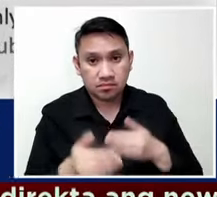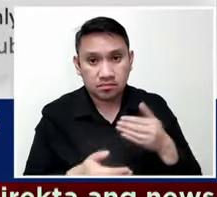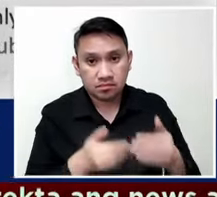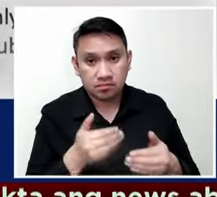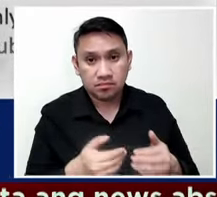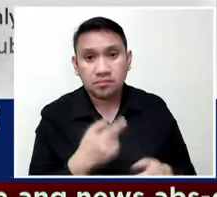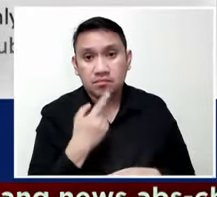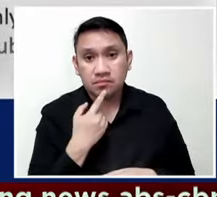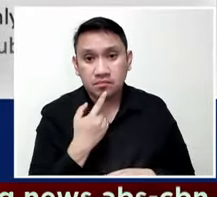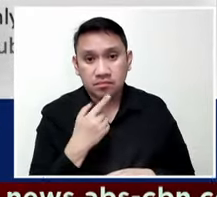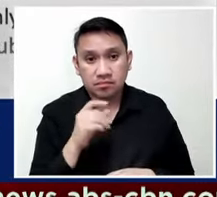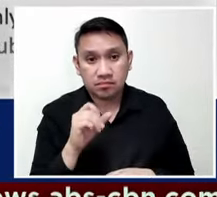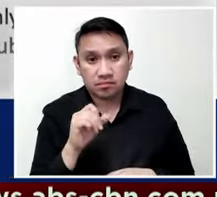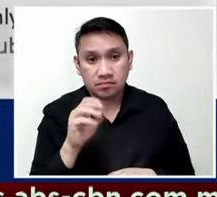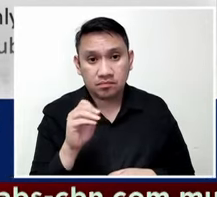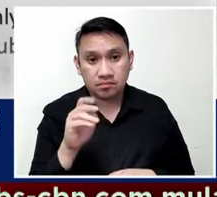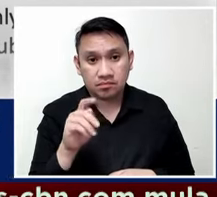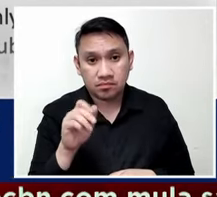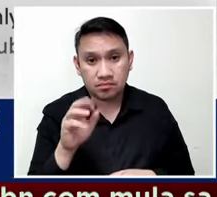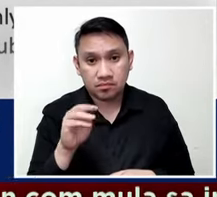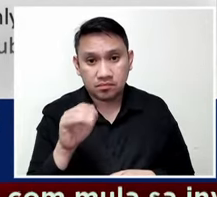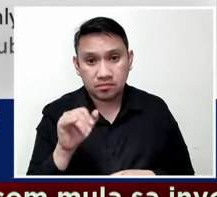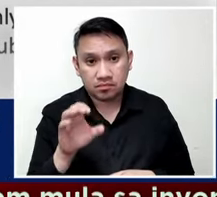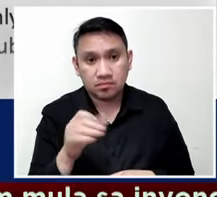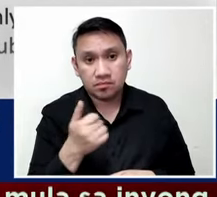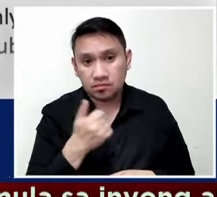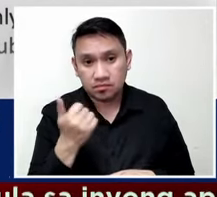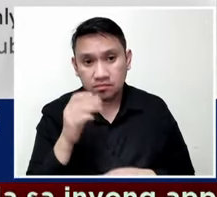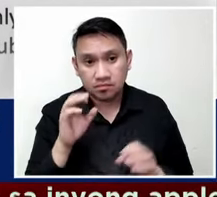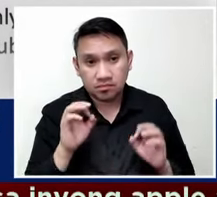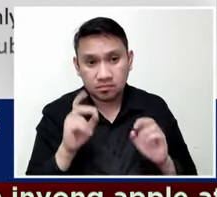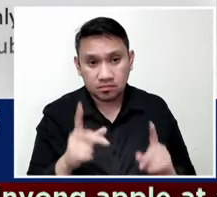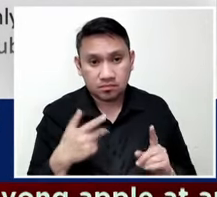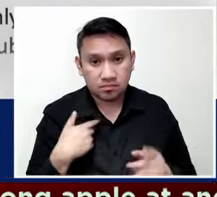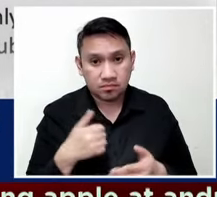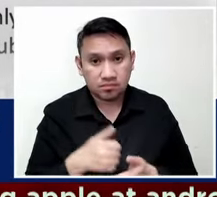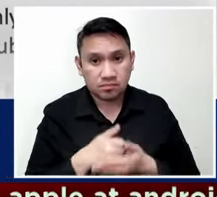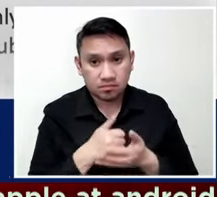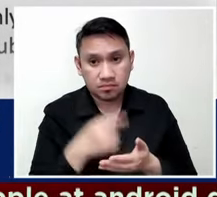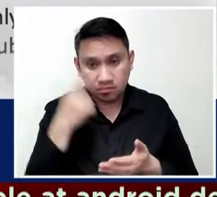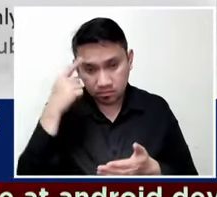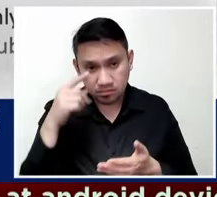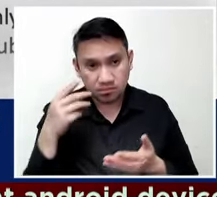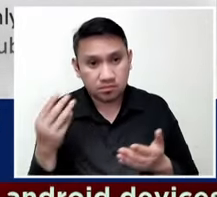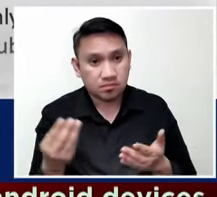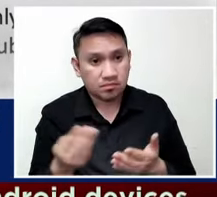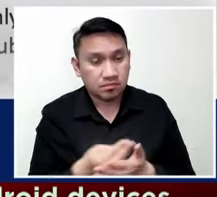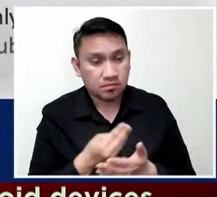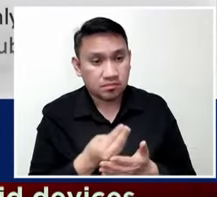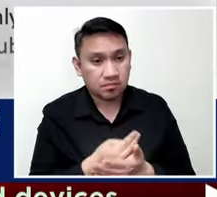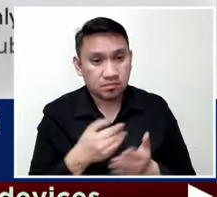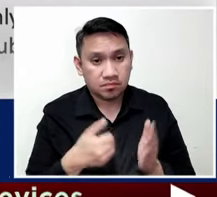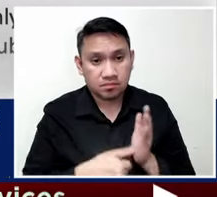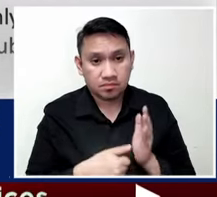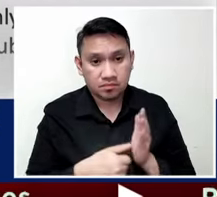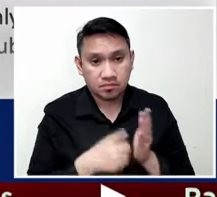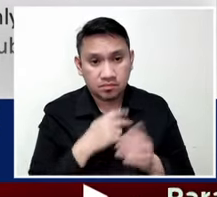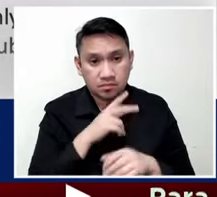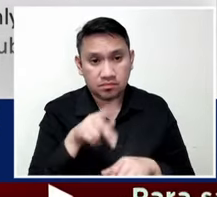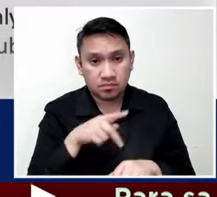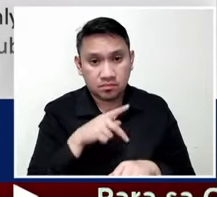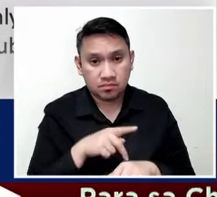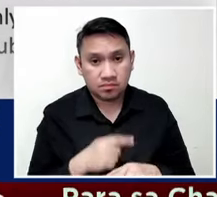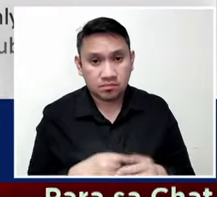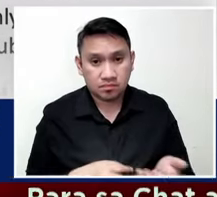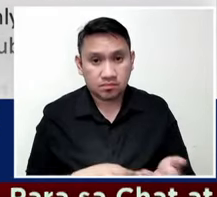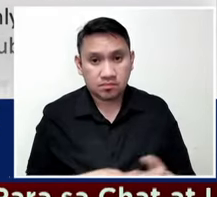ng Smartmatic na handa itong humanap pa ng oportunidad para makatulong sa modernisasyon ng halalan sa Pilipinas. Adrian